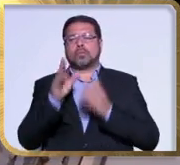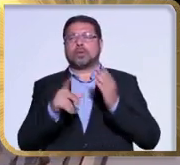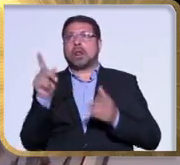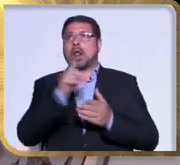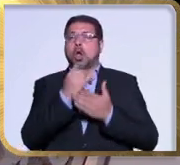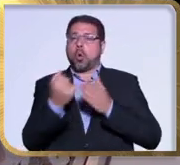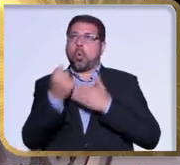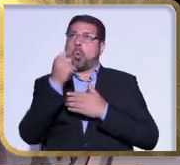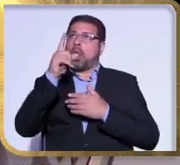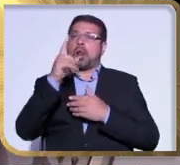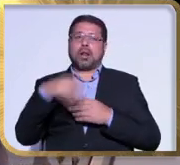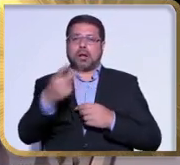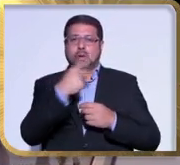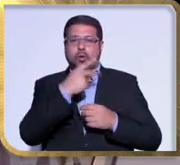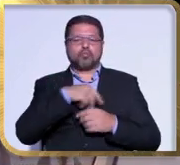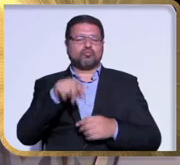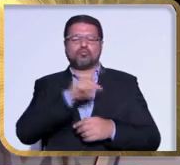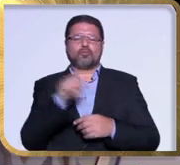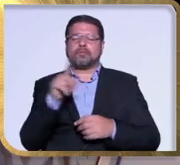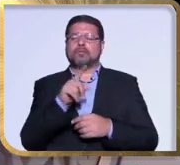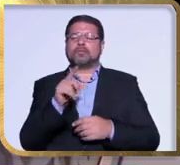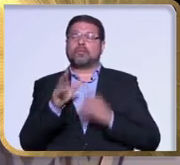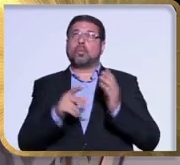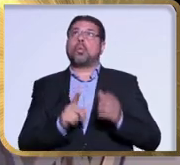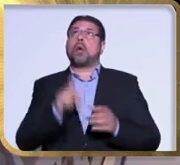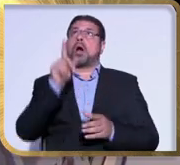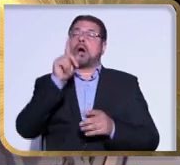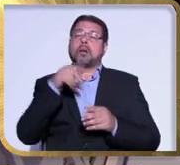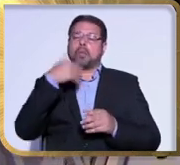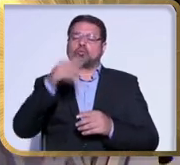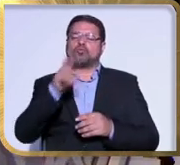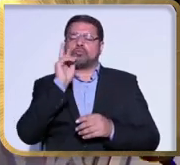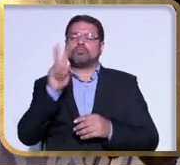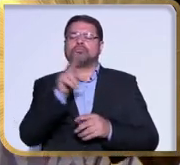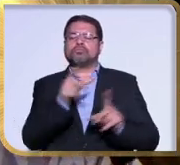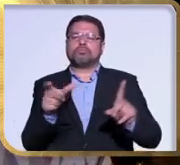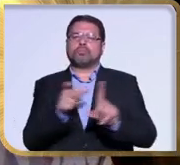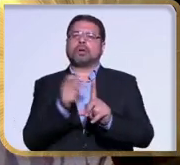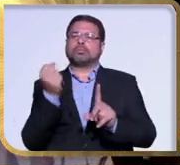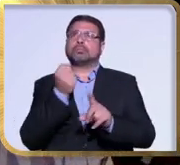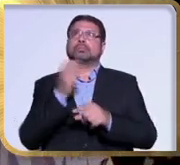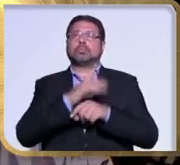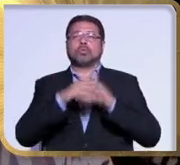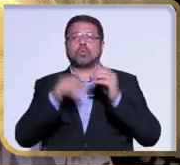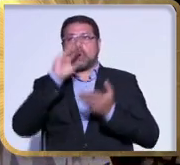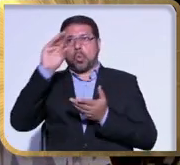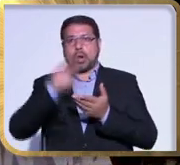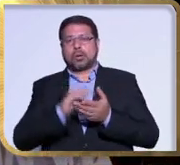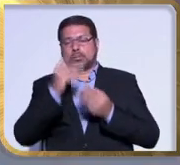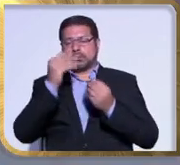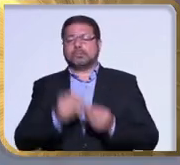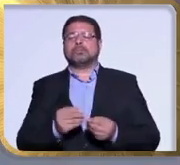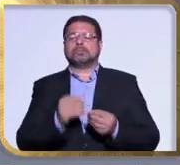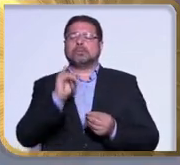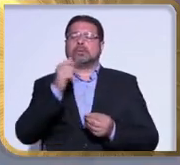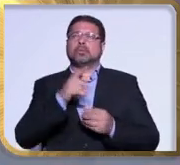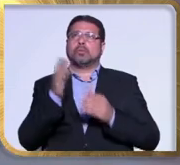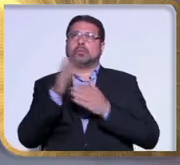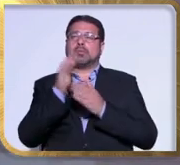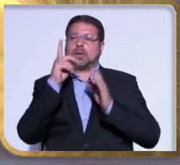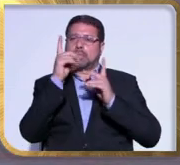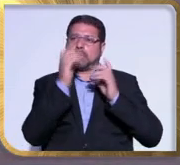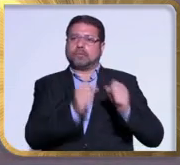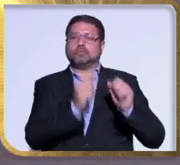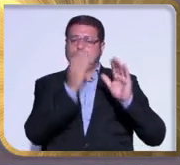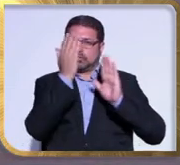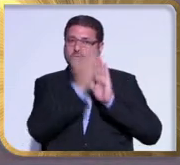بحول الله لا يقدر علينا، والله من ورائهم محيط، بل هو قرآن مجيد في لوح